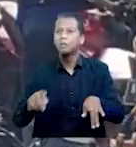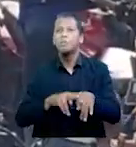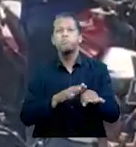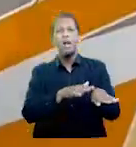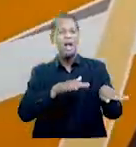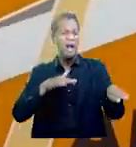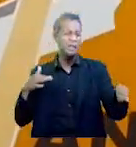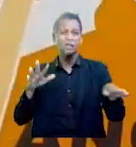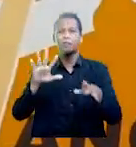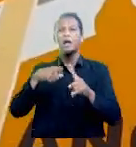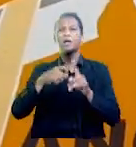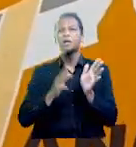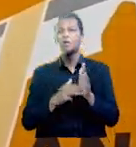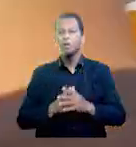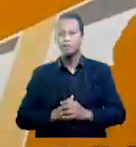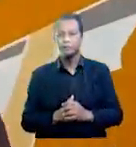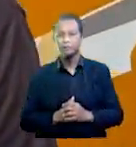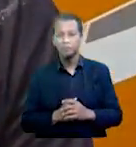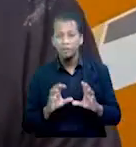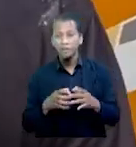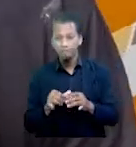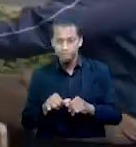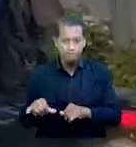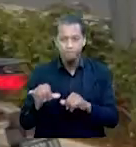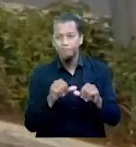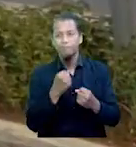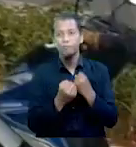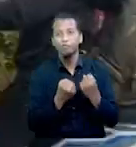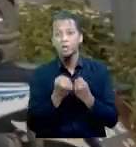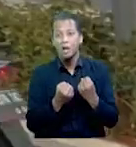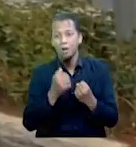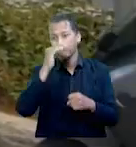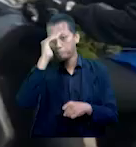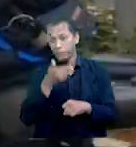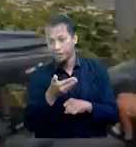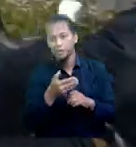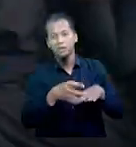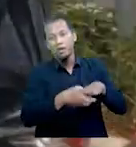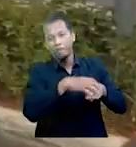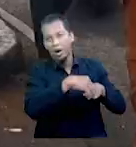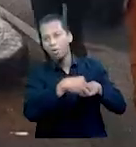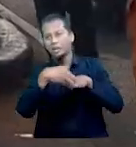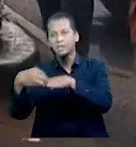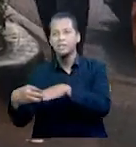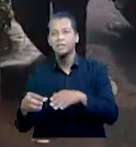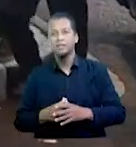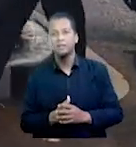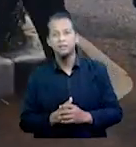ini. Petugas gabungan juga berusaha mengevakuasi bus dengan menggunakan mobil derek. Dari Jakarta, Rio Mani melaporkan.